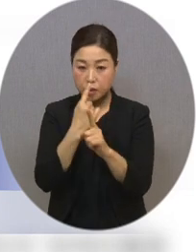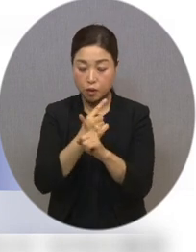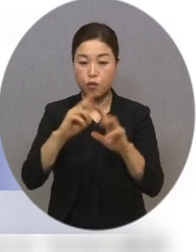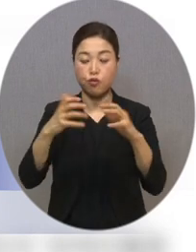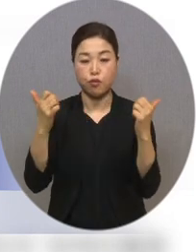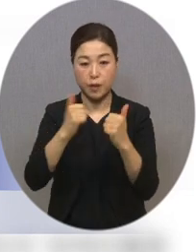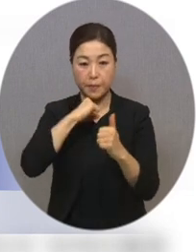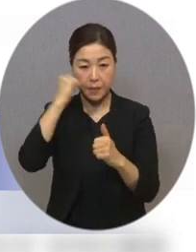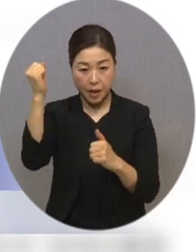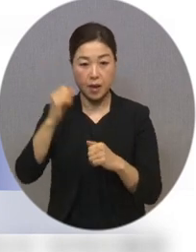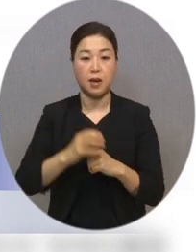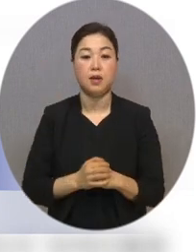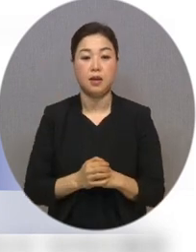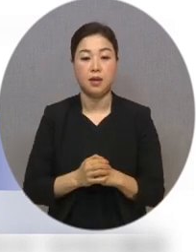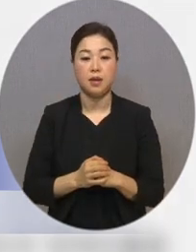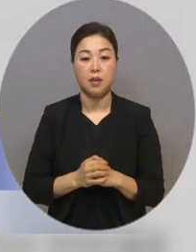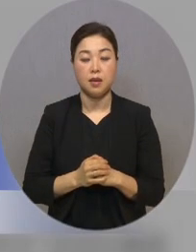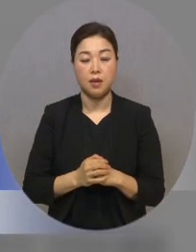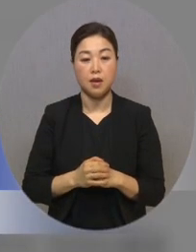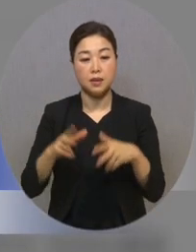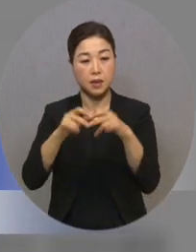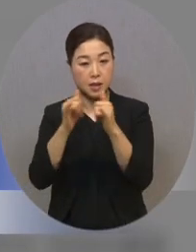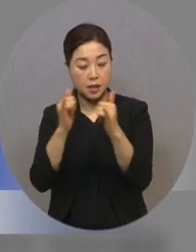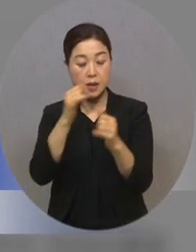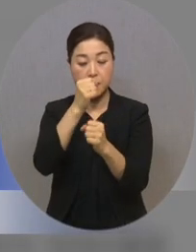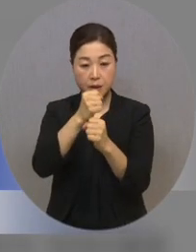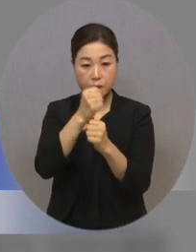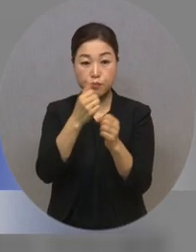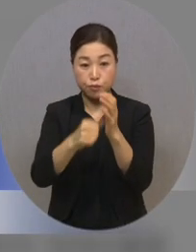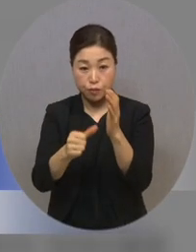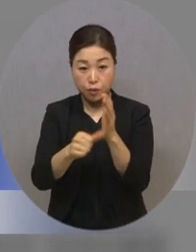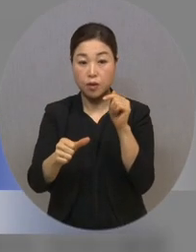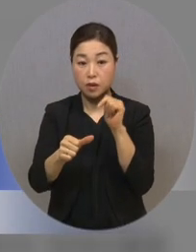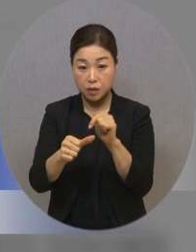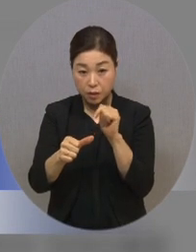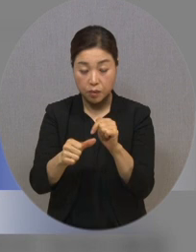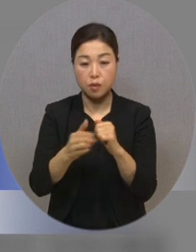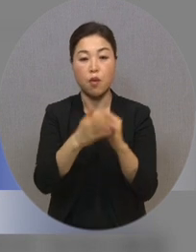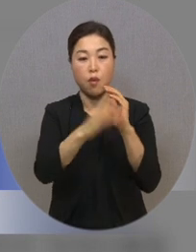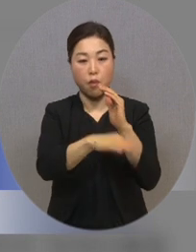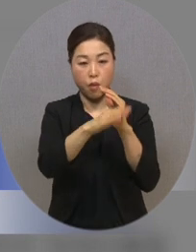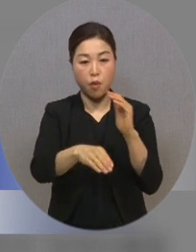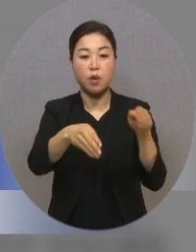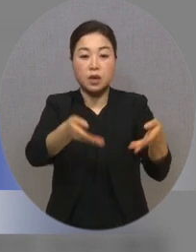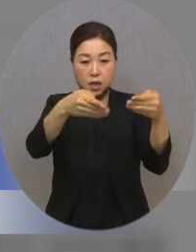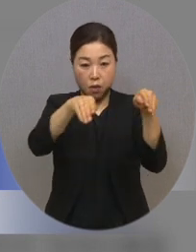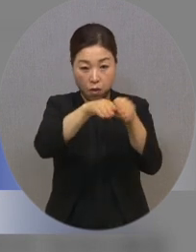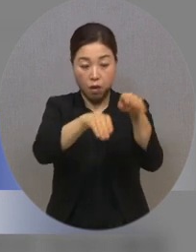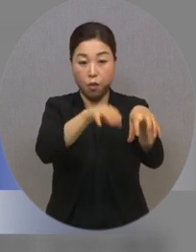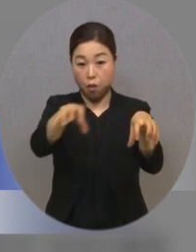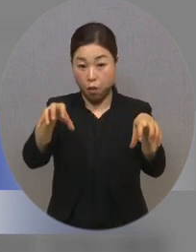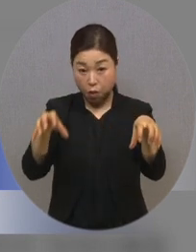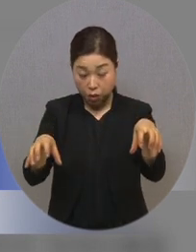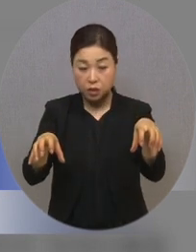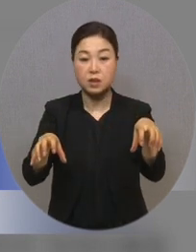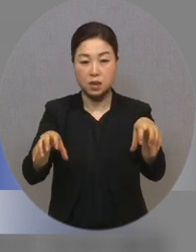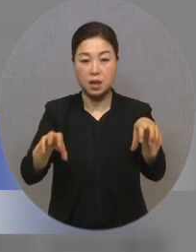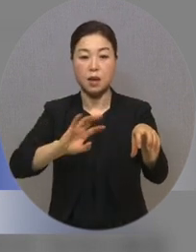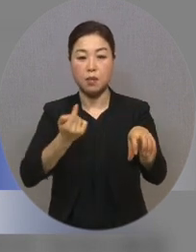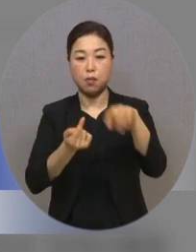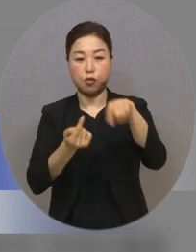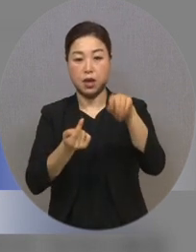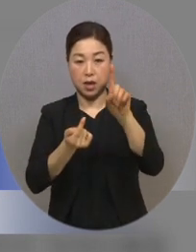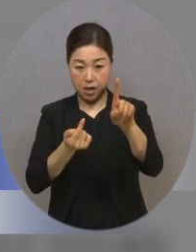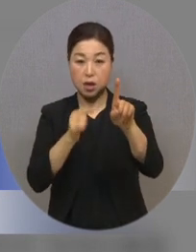생산품 우선구매 특별법은 우선 구매 비율을 공공기관별 총 구매에 100분의 1 이상으로